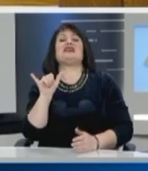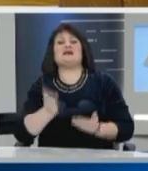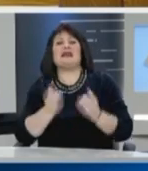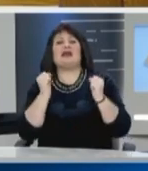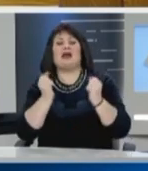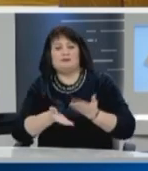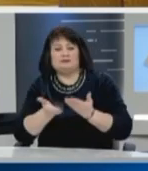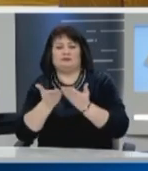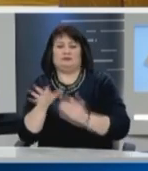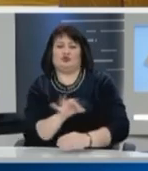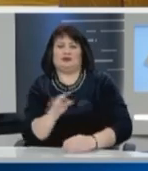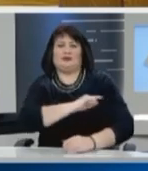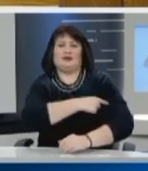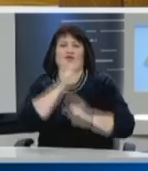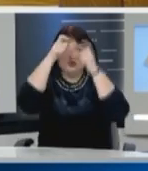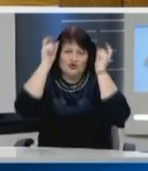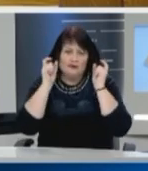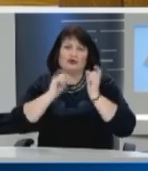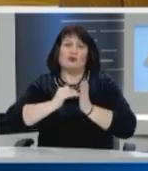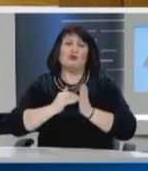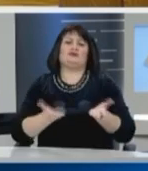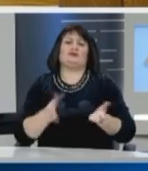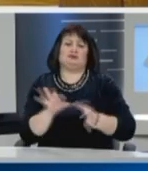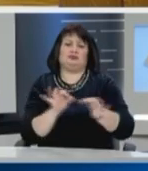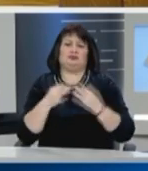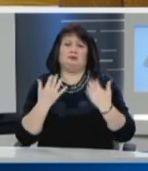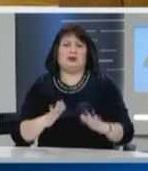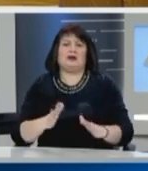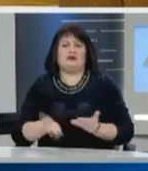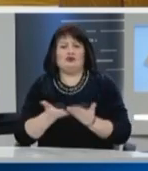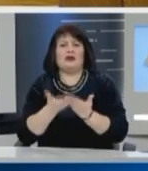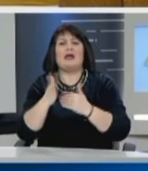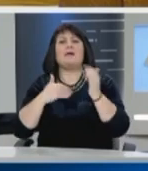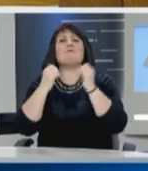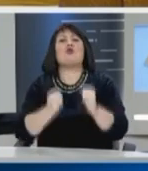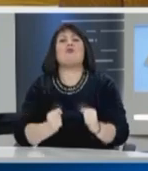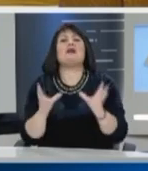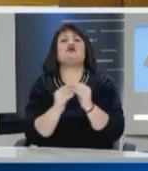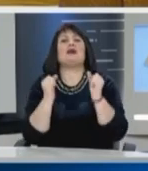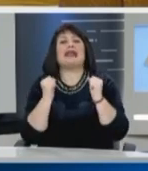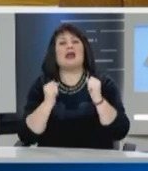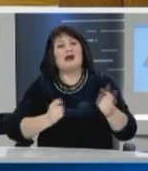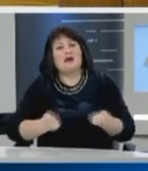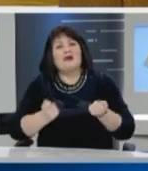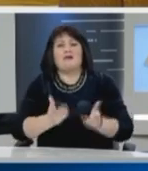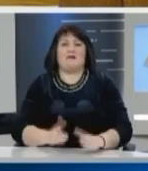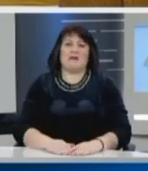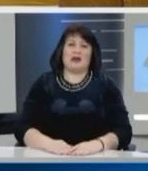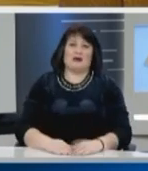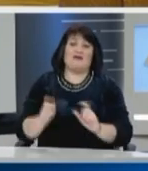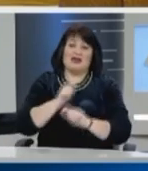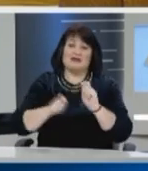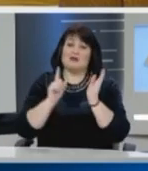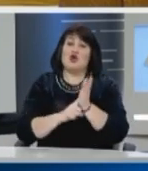με προσλήψεις γιατρών και νοσηλευτικού προσωπικού και ενίσχυση των υποδομών, τη